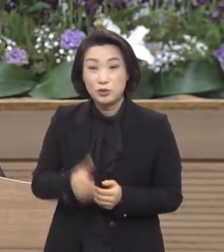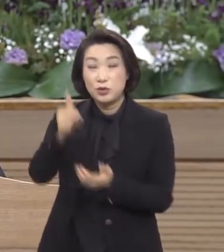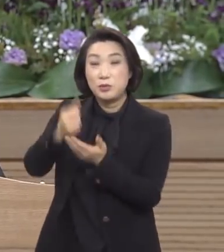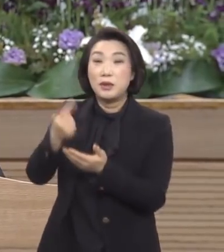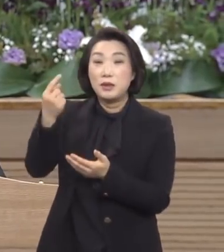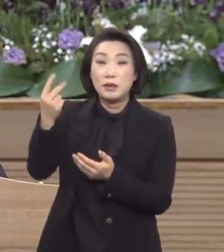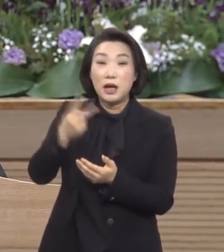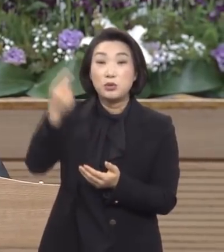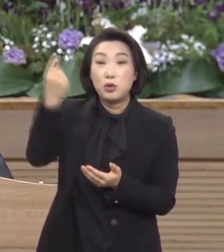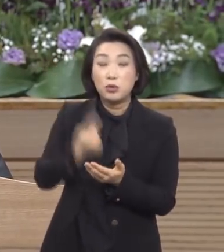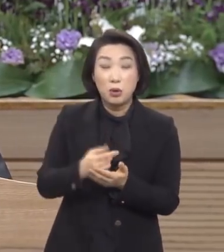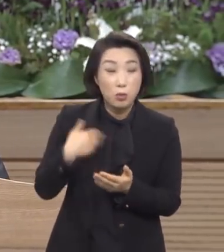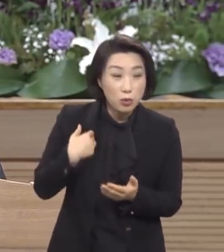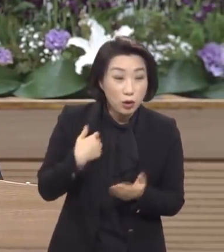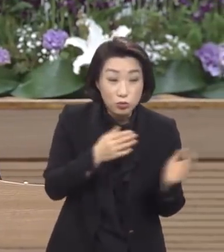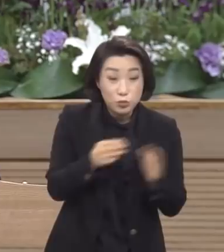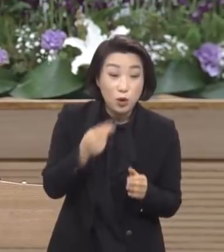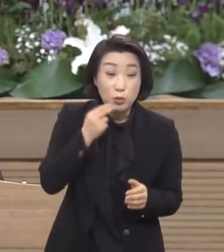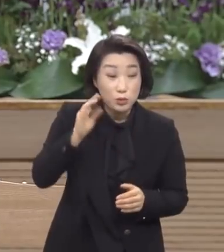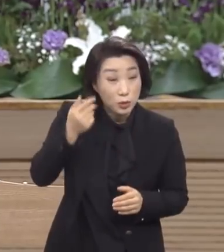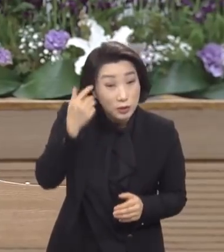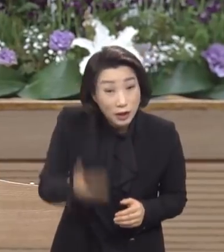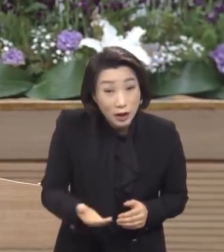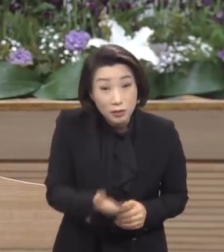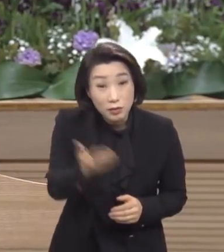재림을 모르면 준비 안 해도 되고